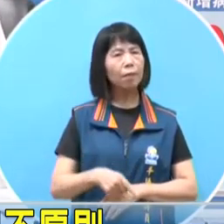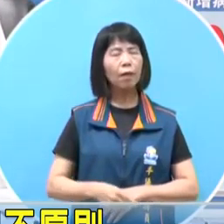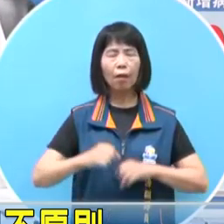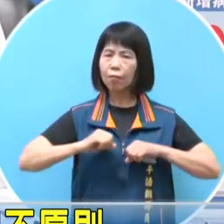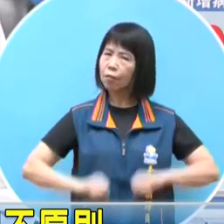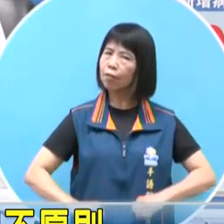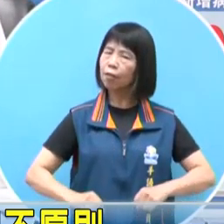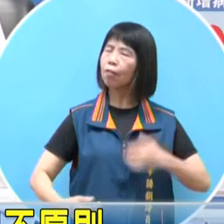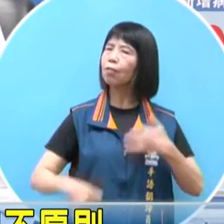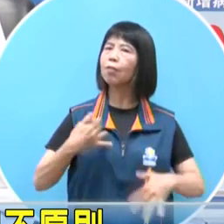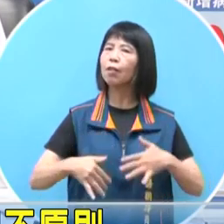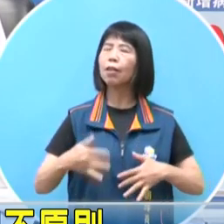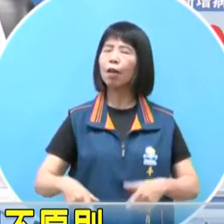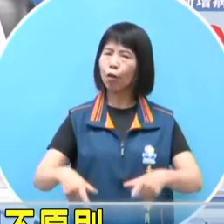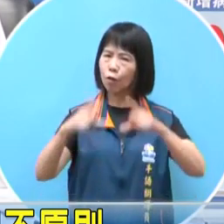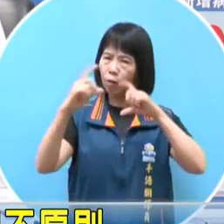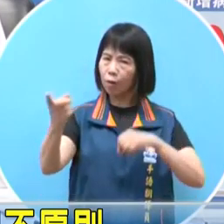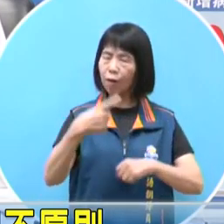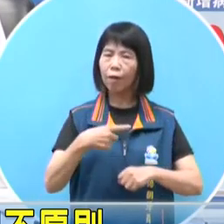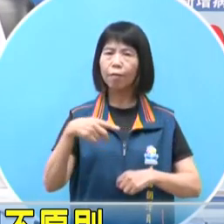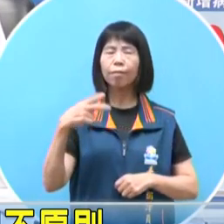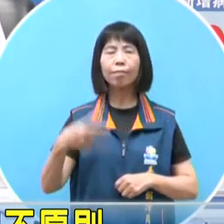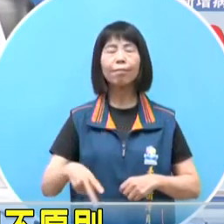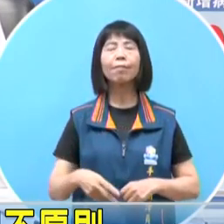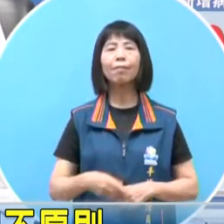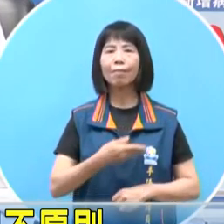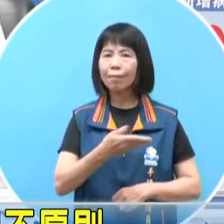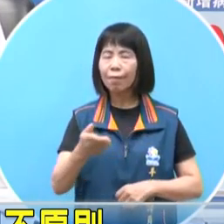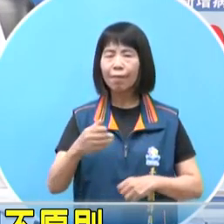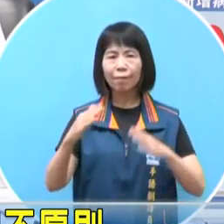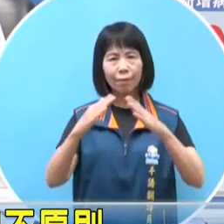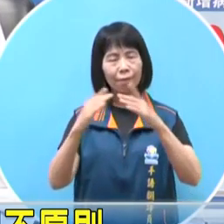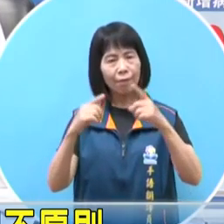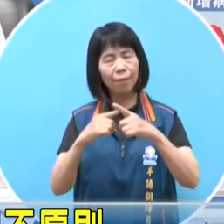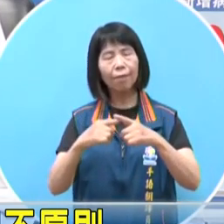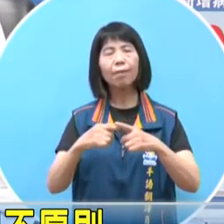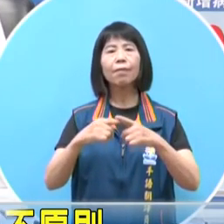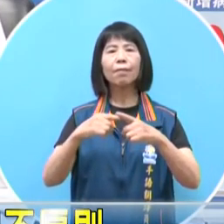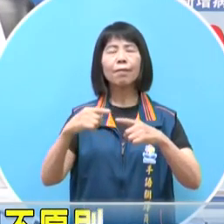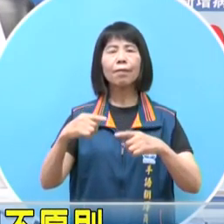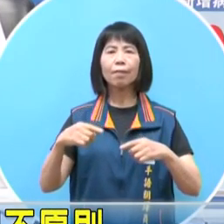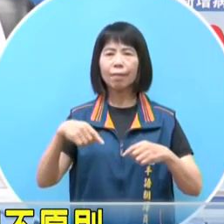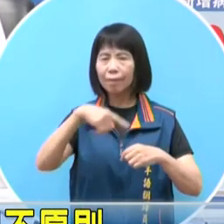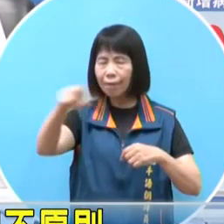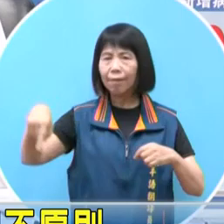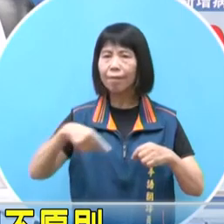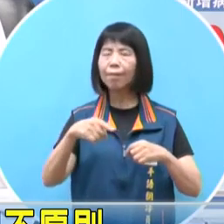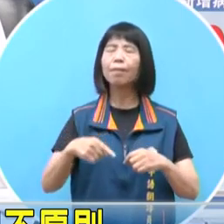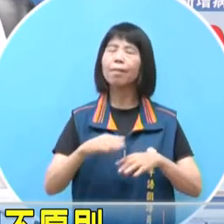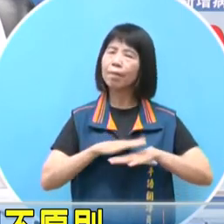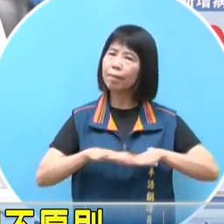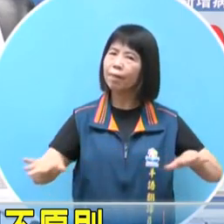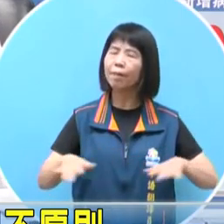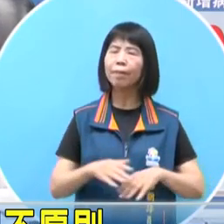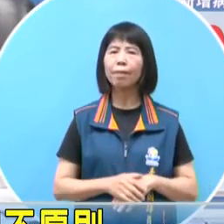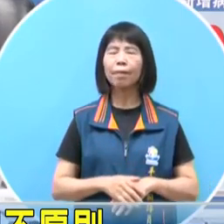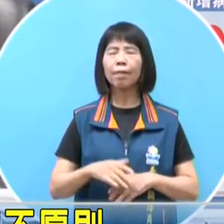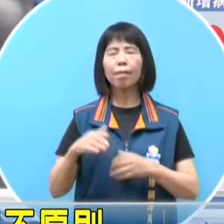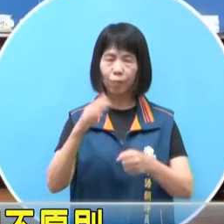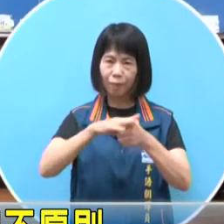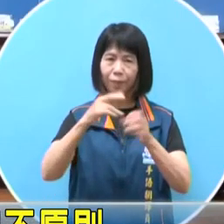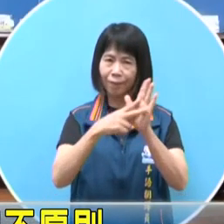康快乐回到家，而也让我们家里的乡亲都能够安全平安，守护住